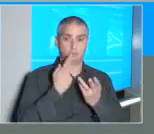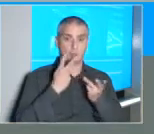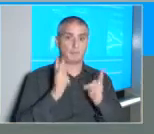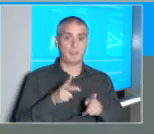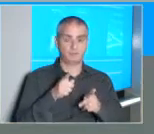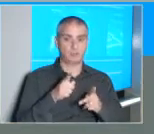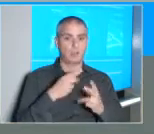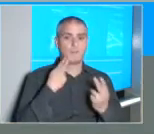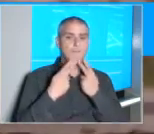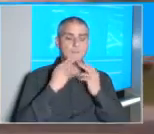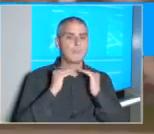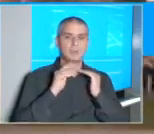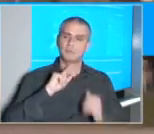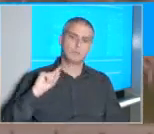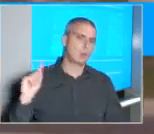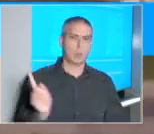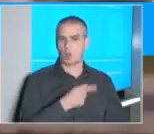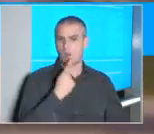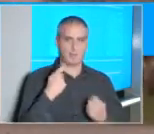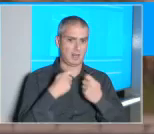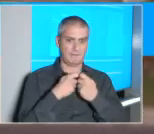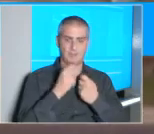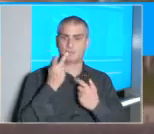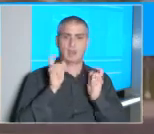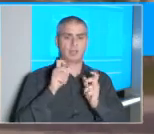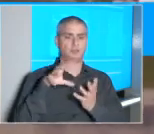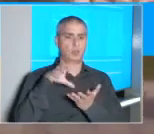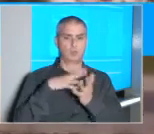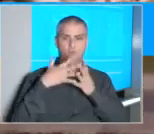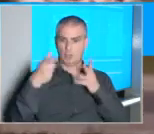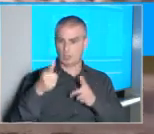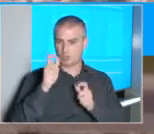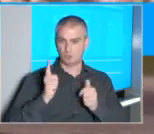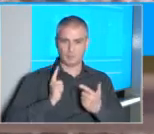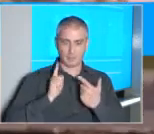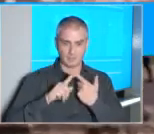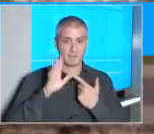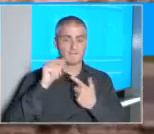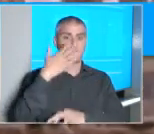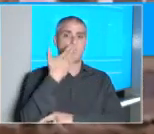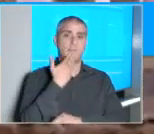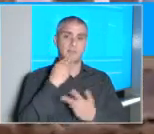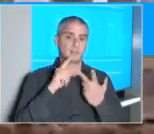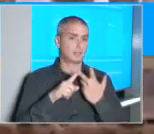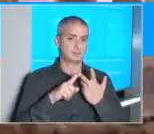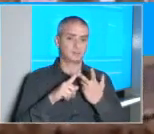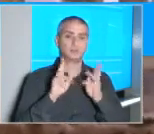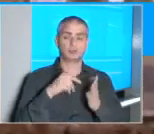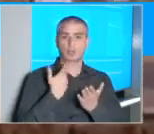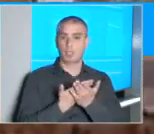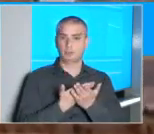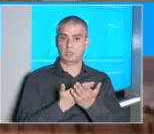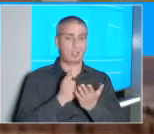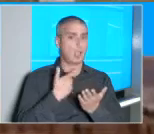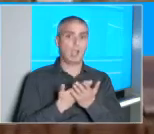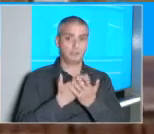שמאפשרת מענים לכל הגורמים הרלוונטיים, אם זה לאנשי הגוש הגדול, לגורמים הפרטיים, ואפילו למדינת ישראל. יש הצעה כזו,